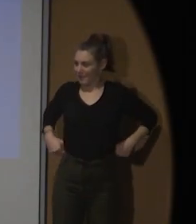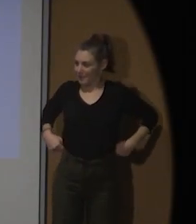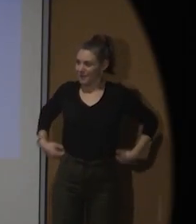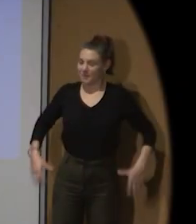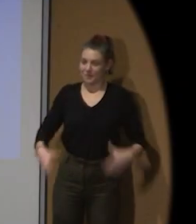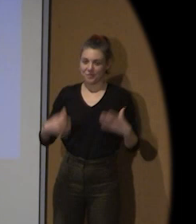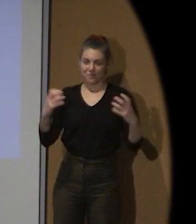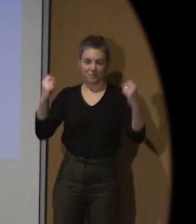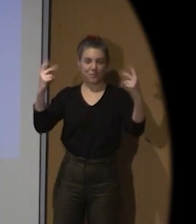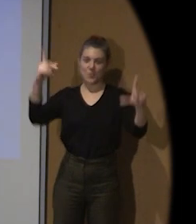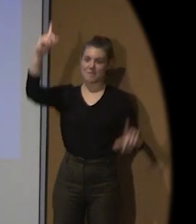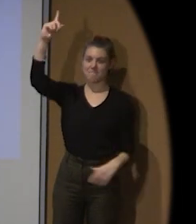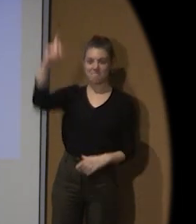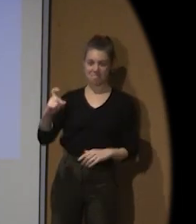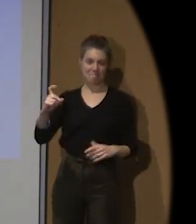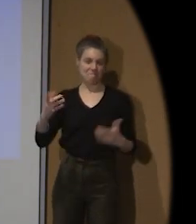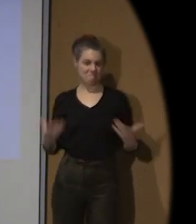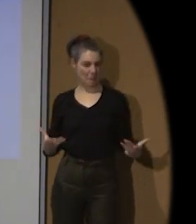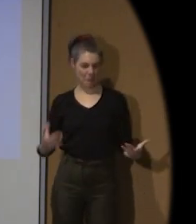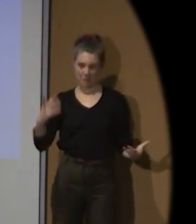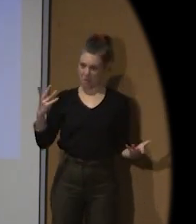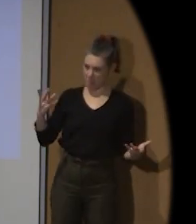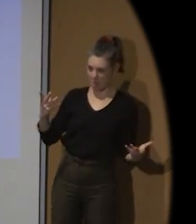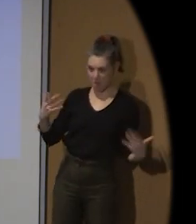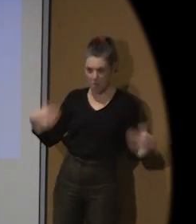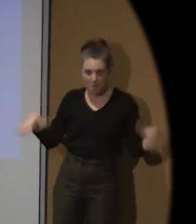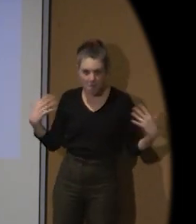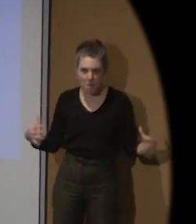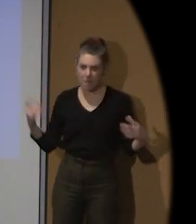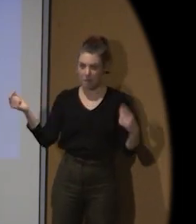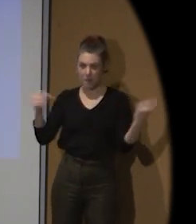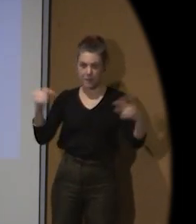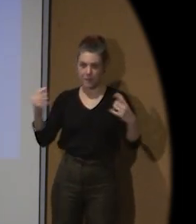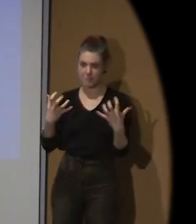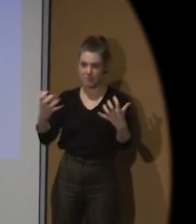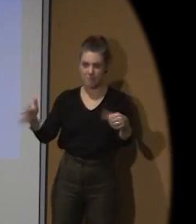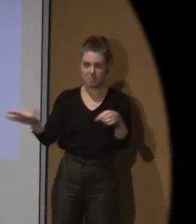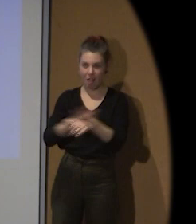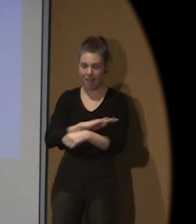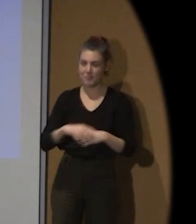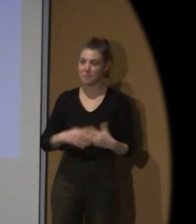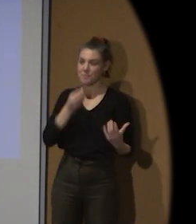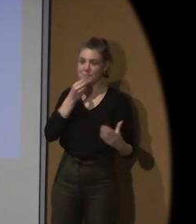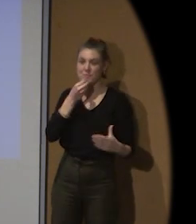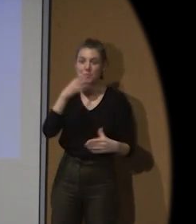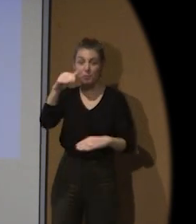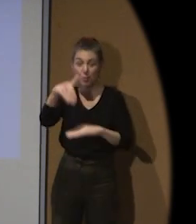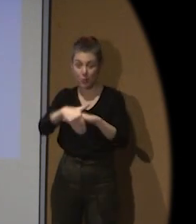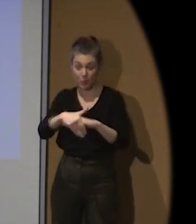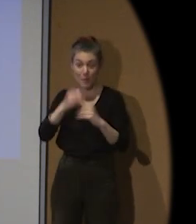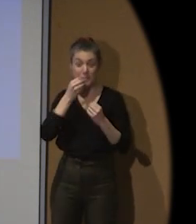Allez, c'est parti. On y va. On est nombreux ce soir, c'est cool. Bonsoir et bienvenue pour cette